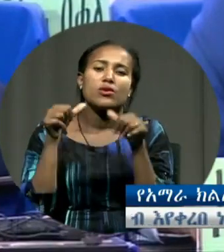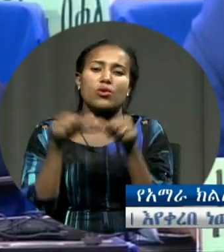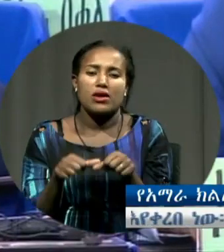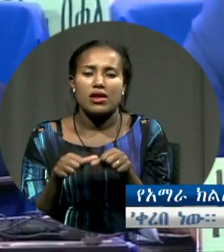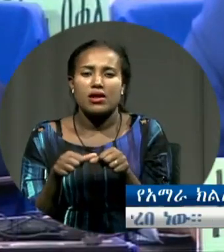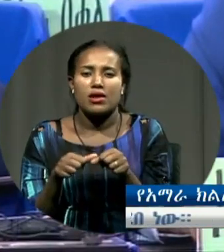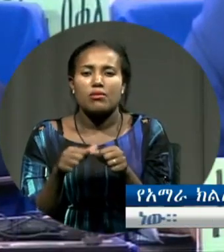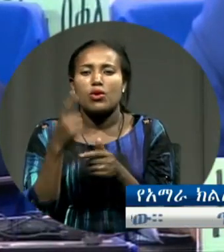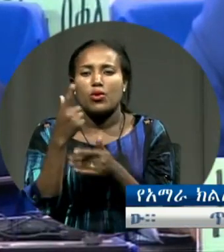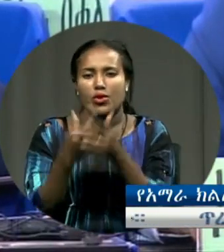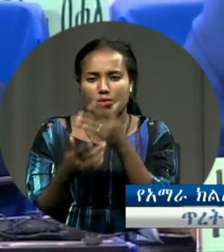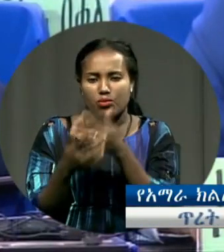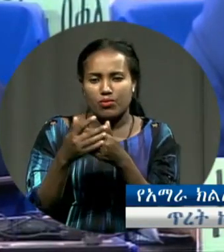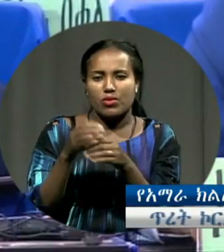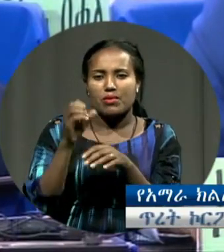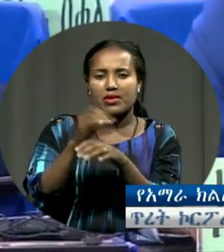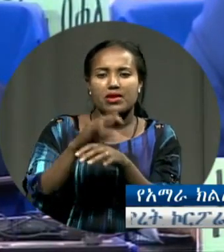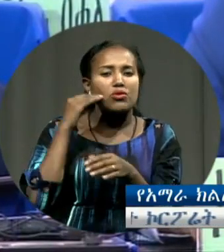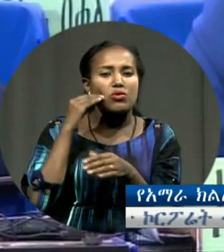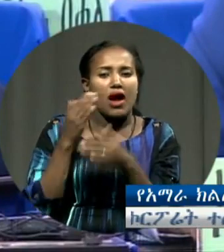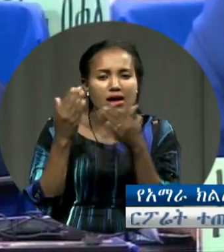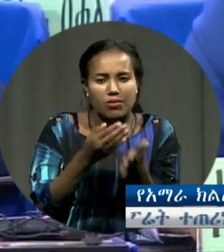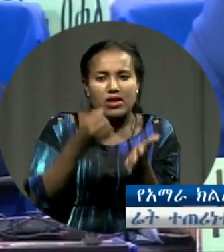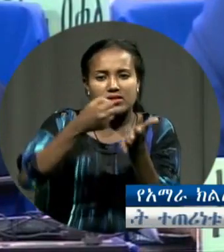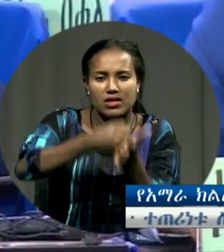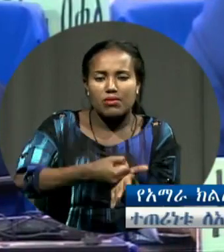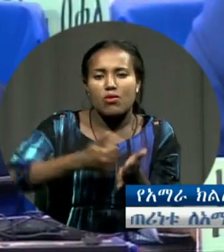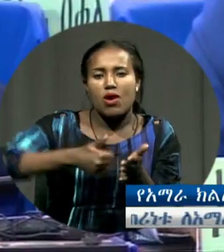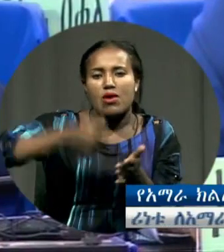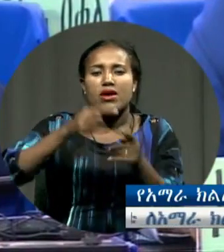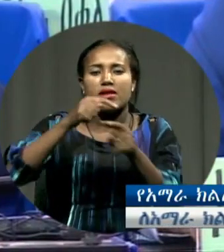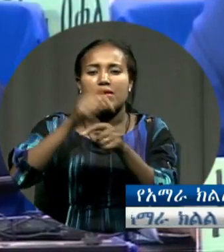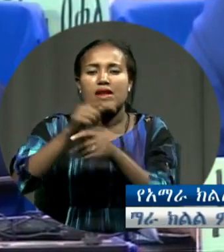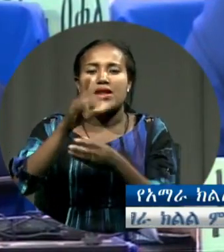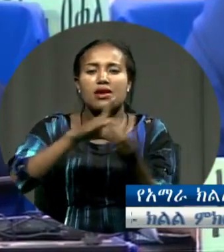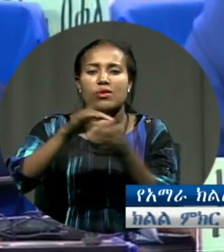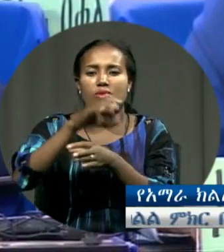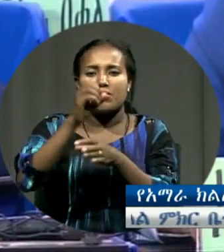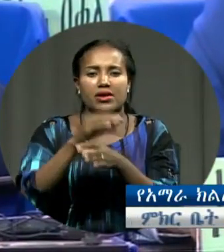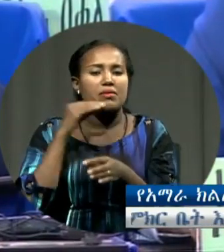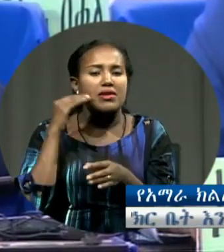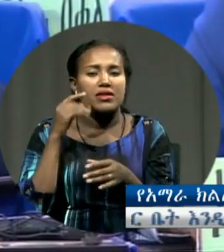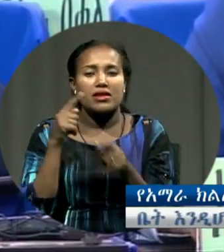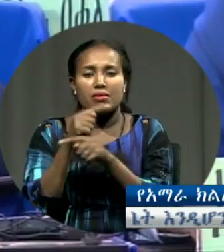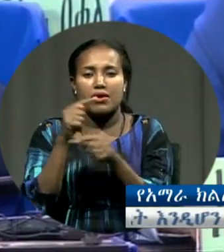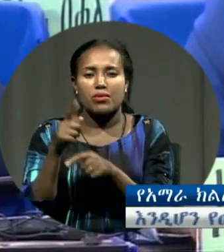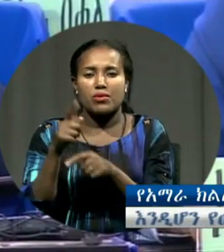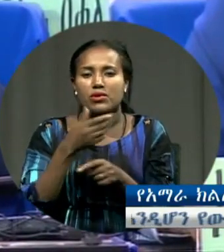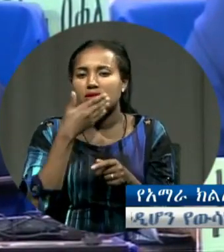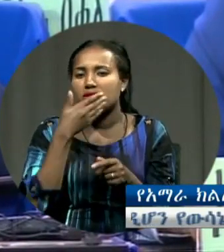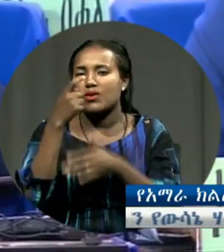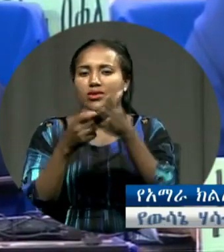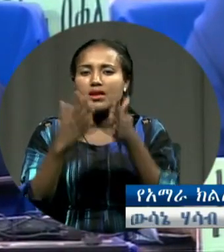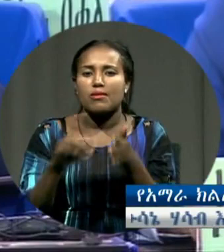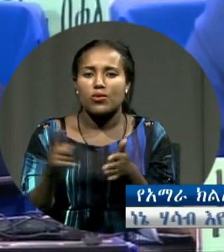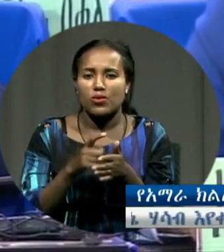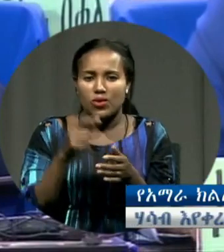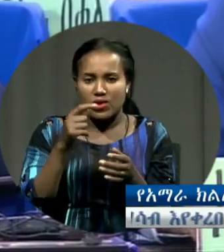በሂደቱም ለሚቀጥለው ምክር ቤት ጉባኤ አቅርቦ ያጸድቃል የሚሉ ዋና ዋና ተግባር ለክልሉ ምክር ቤት ተግባራት ቢሆኑ የተሻለ ውጤታማ ይሆናል